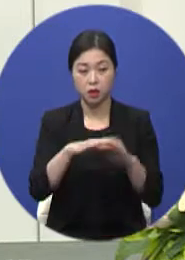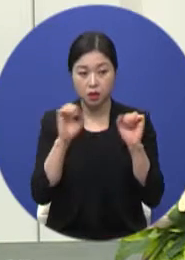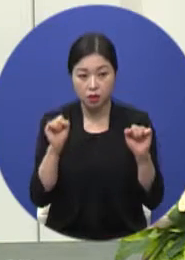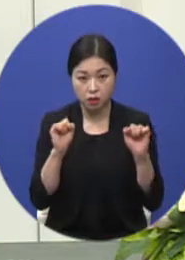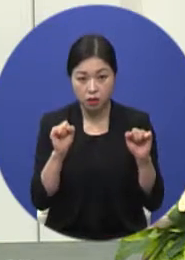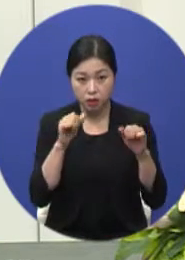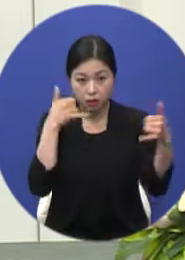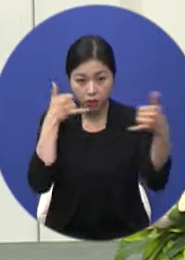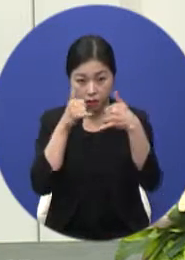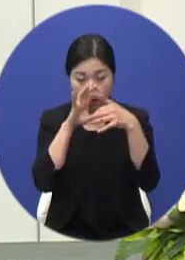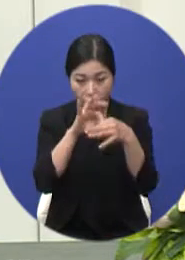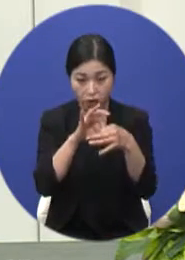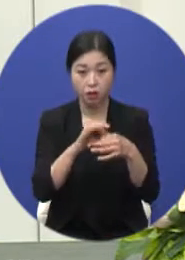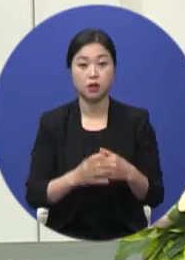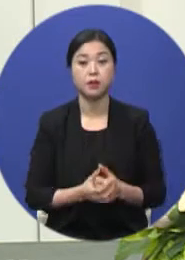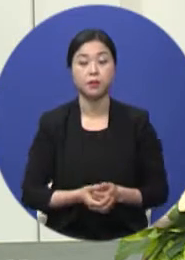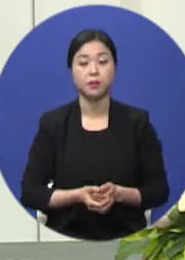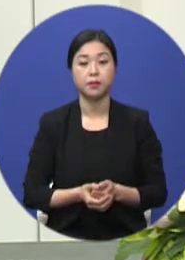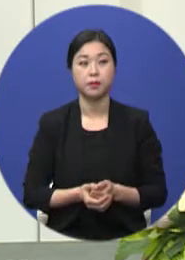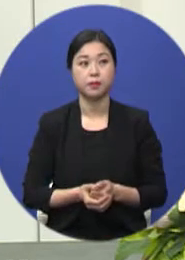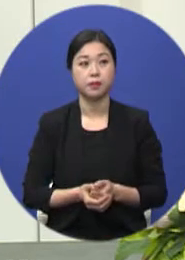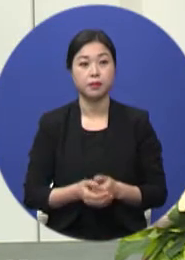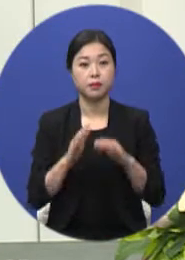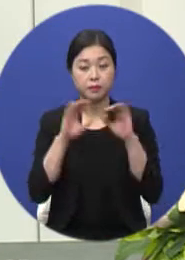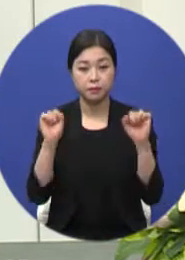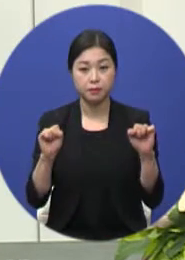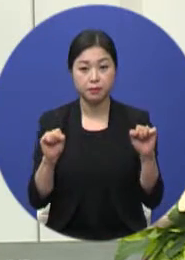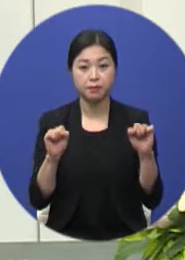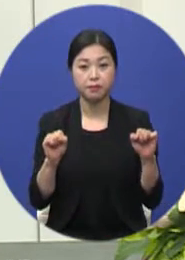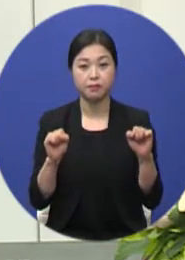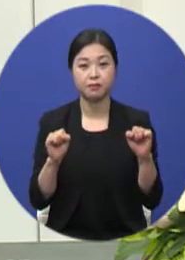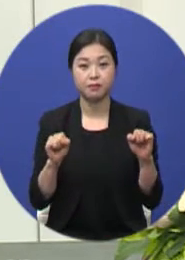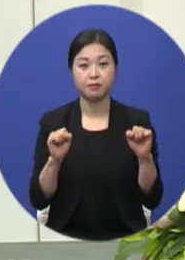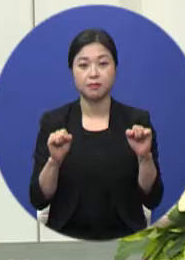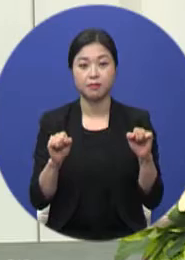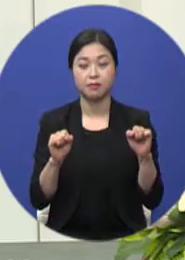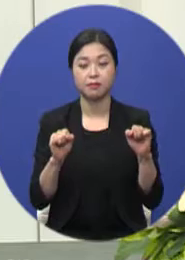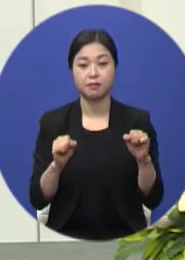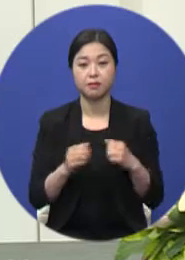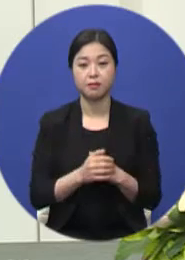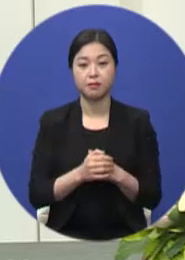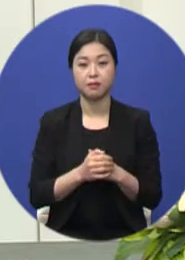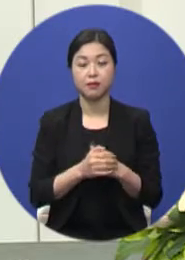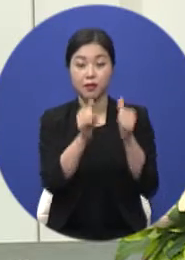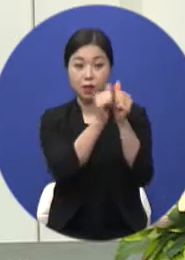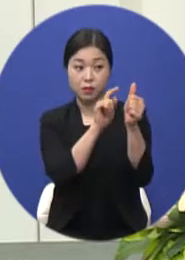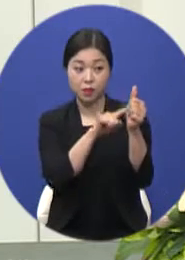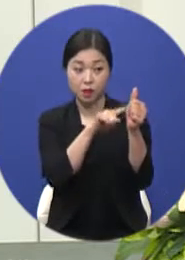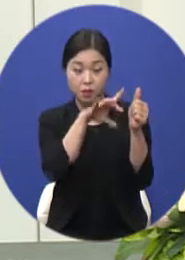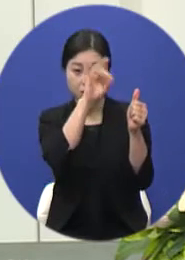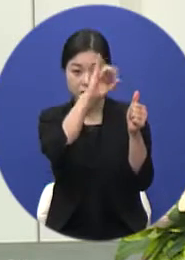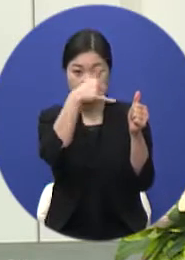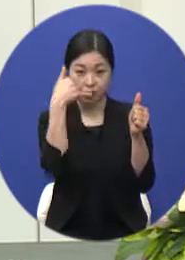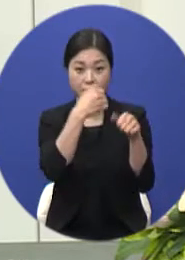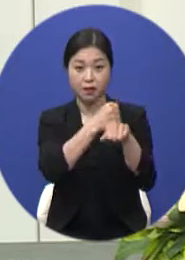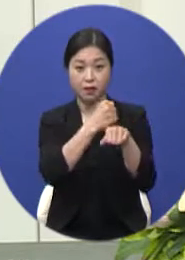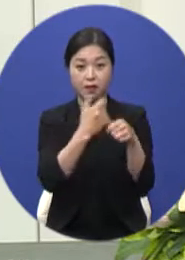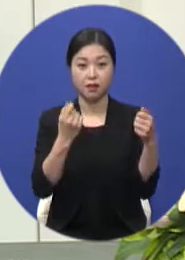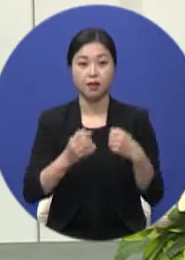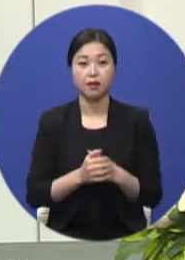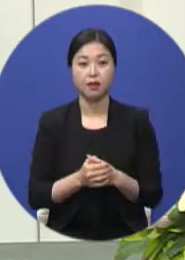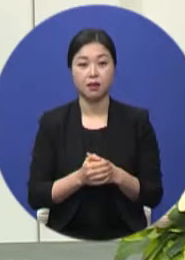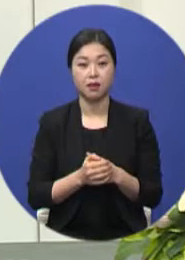안녕하세요. 전화 연결됐습니다. 예, 안녕하세요. 어유, 우리 처음으로 남성분이 먼저 전화를